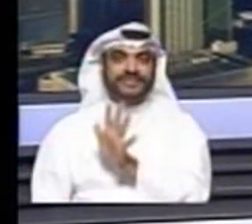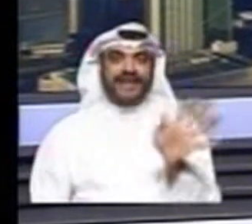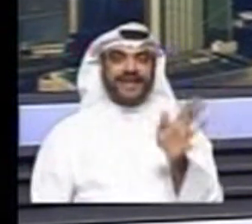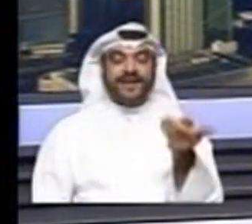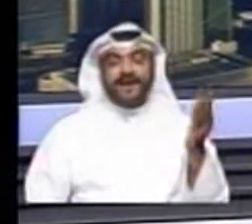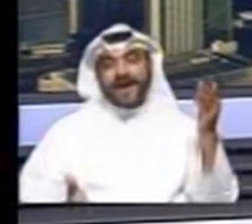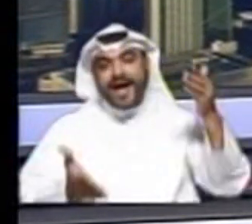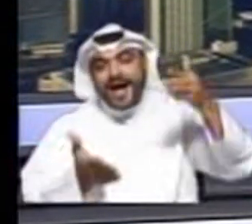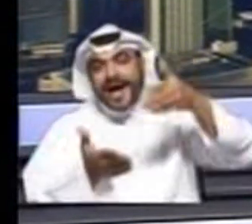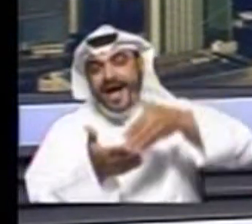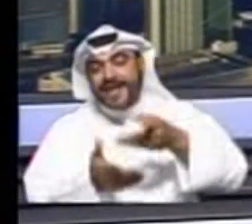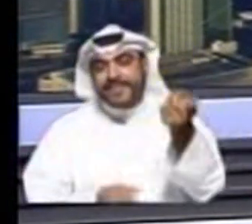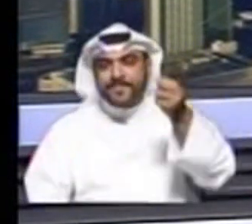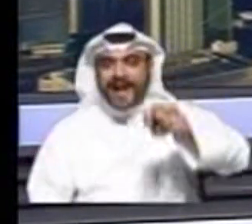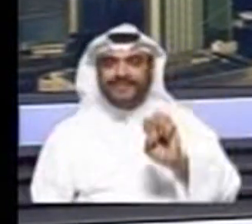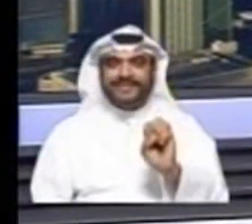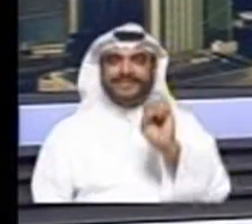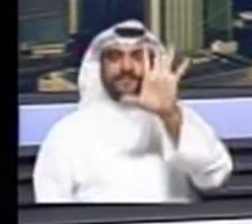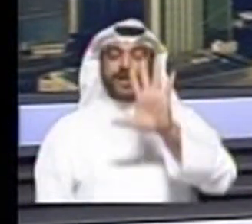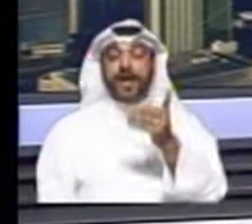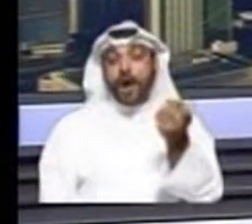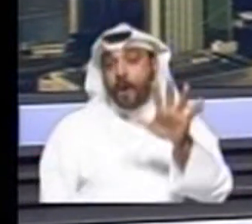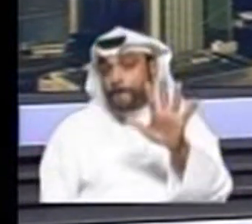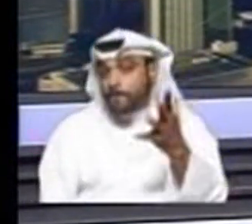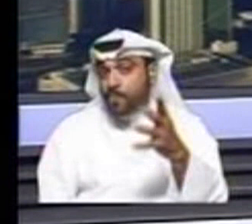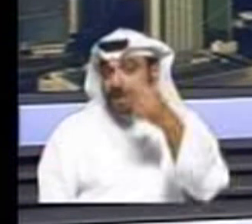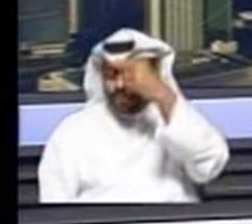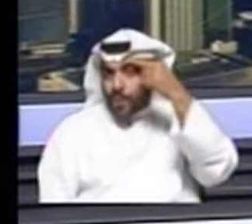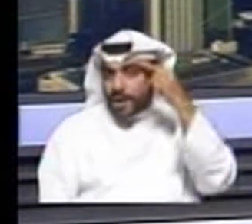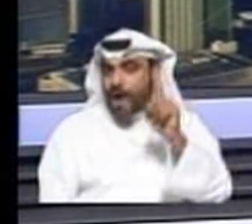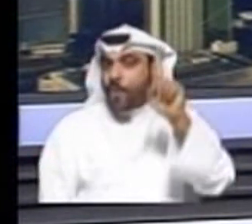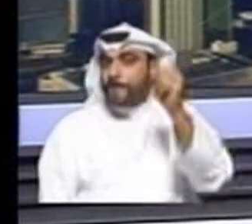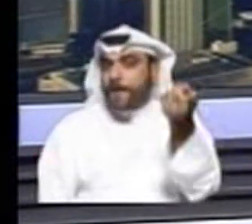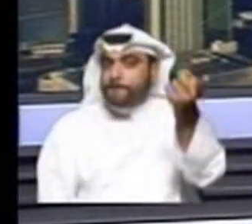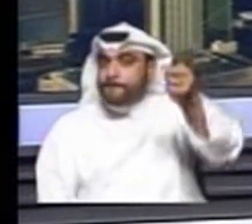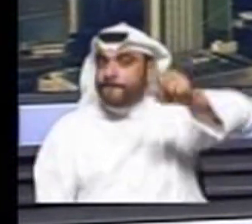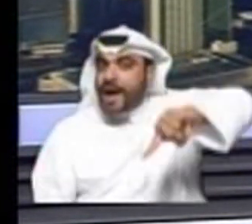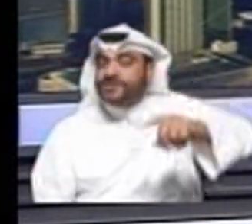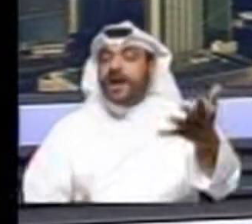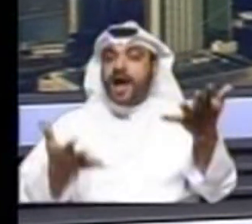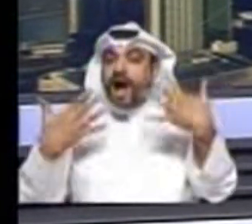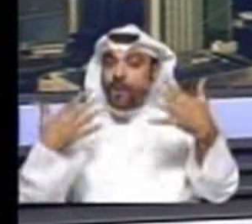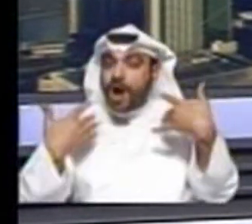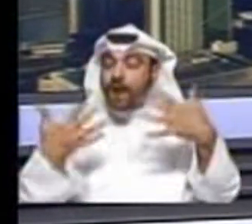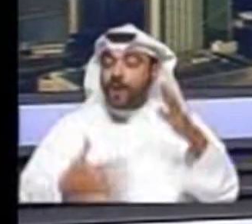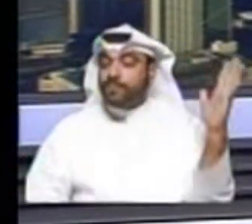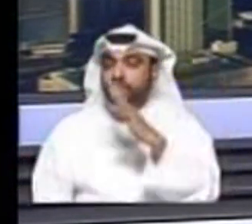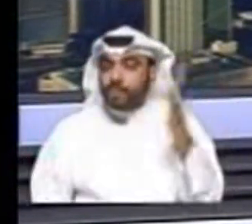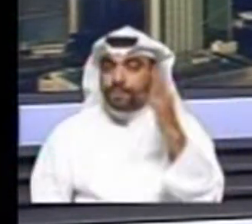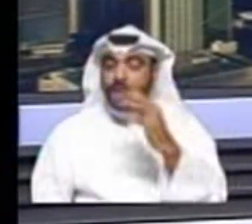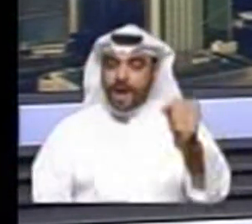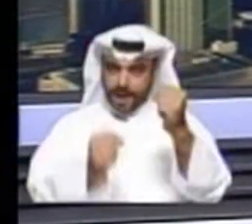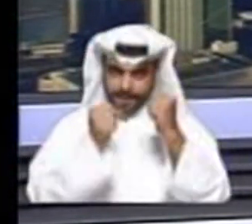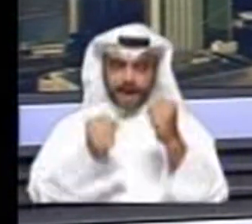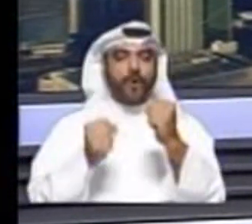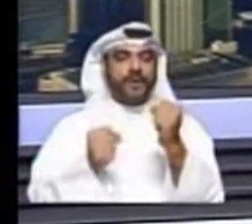راح تبدا الرياح تنشط تدريجيا، متوقع في يوم الغد تتجاوز سرعه الرياح 50 كيلومتر في الساعه. اجواء تميل الى عدم الاستقرار ابتداء من